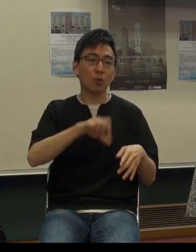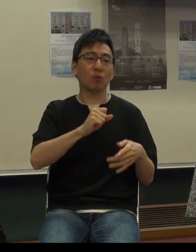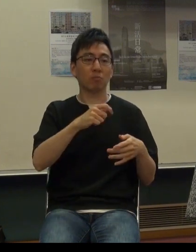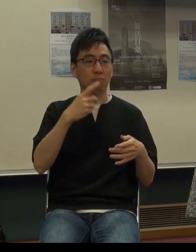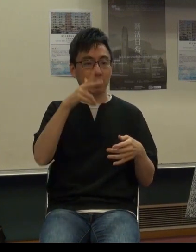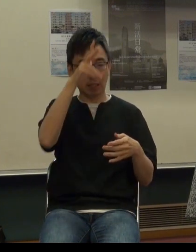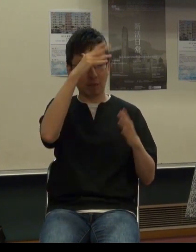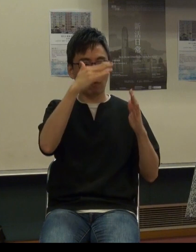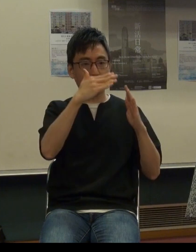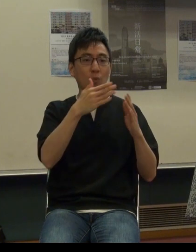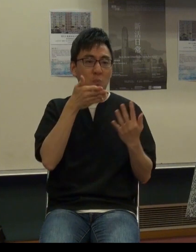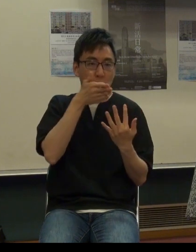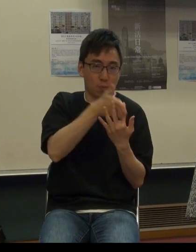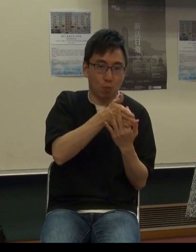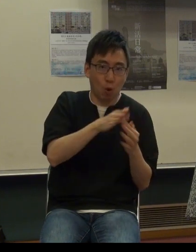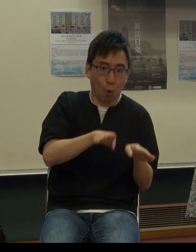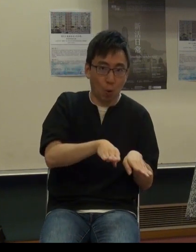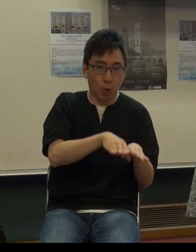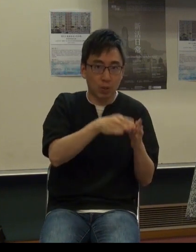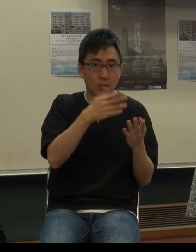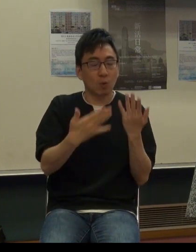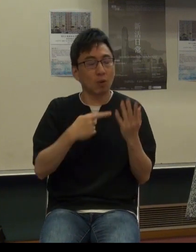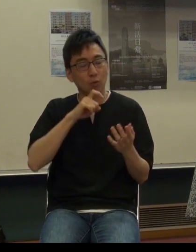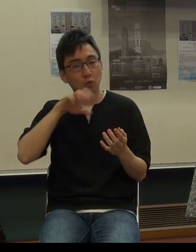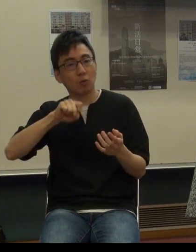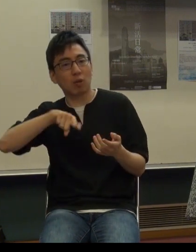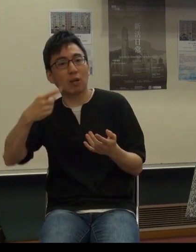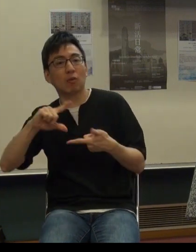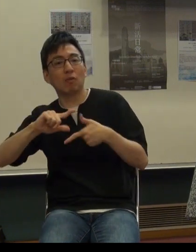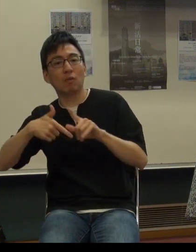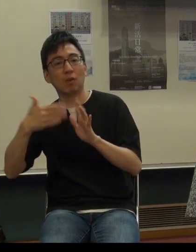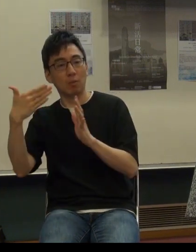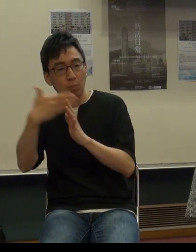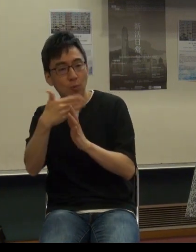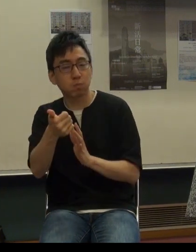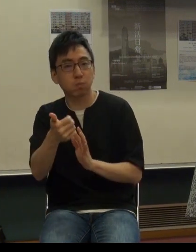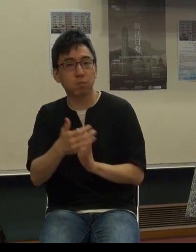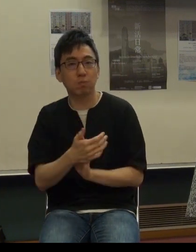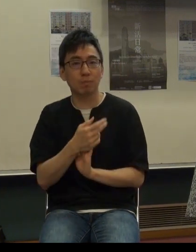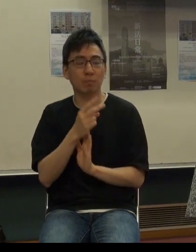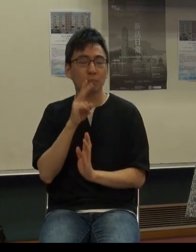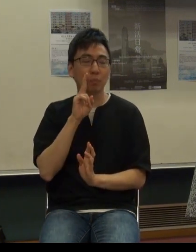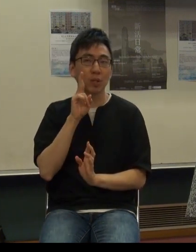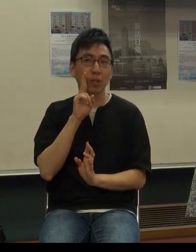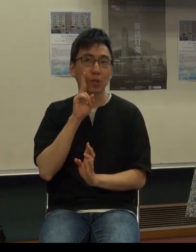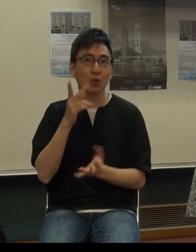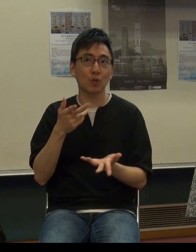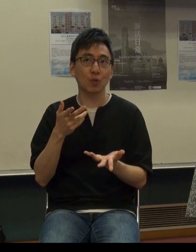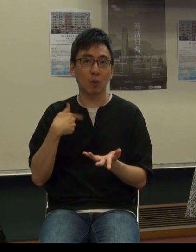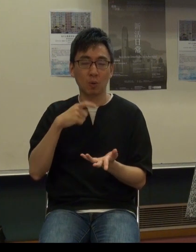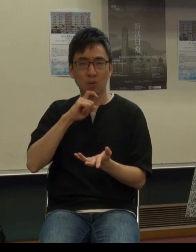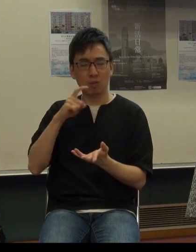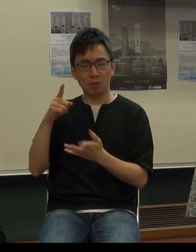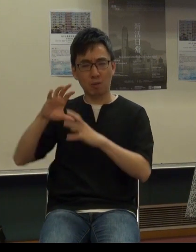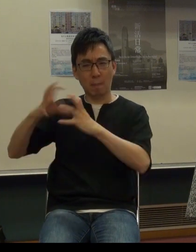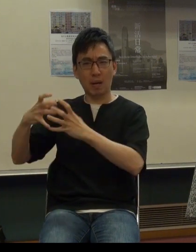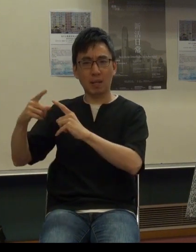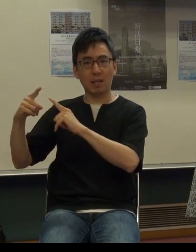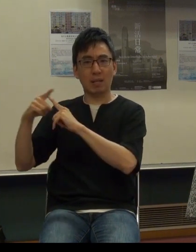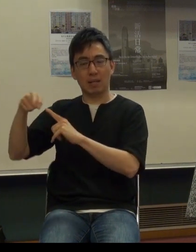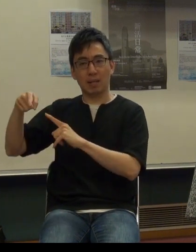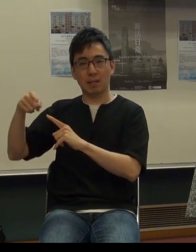作為一個切入點。咁當然啦，你可以用第二啲嘅切入點去睇嘅。譬如係乜嘢呢？譬如我有一班人而家其實做